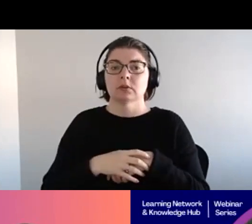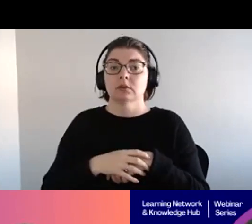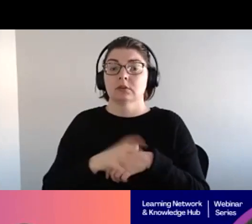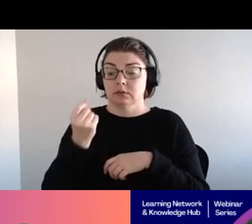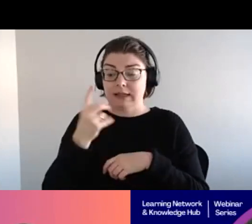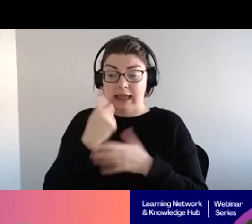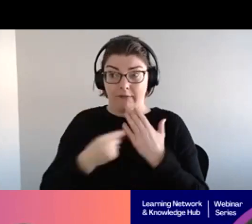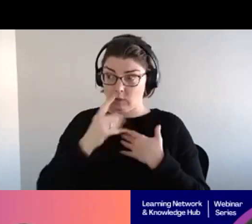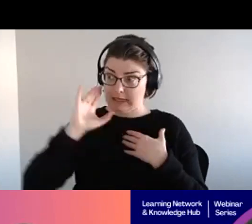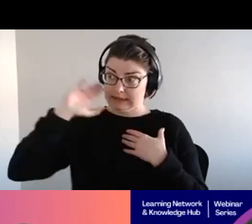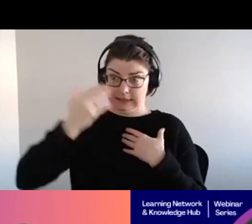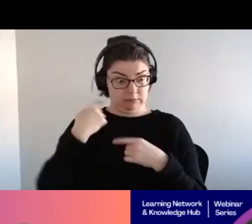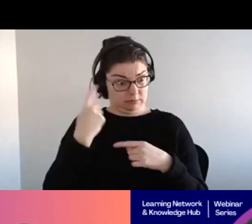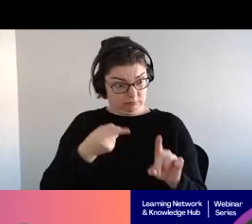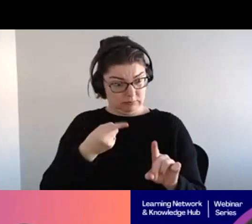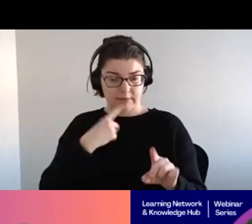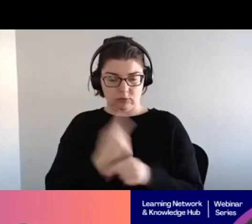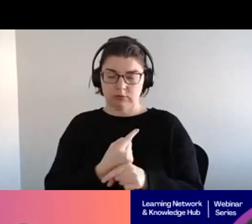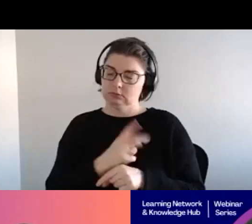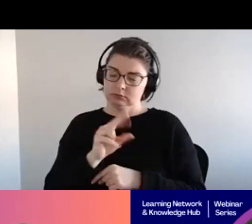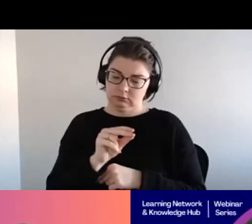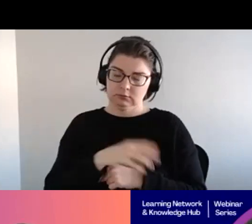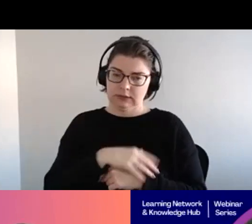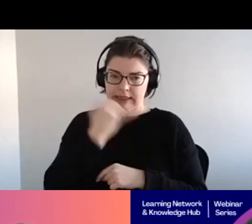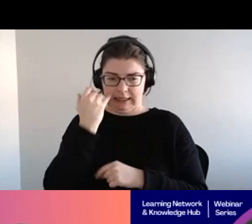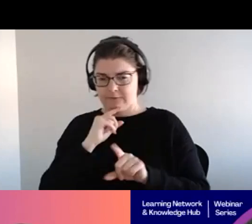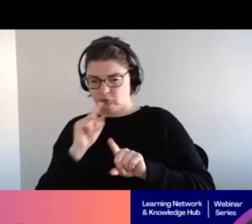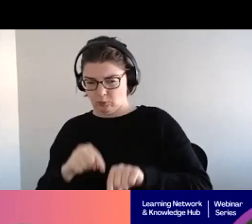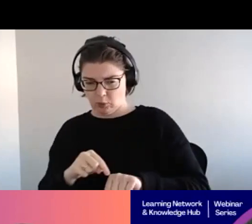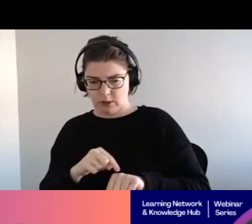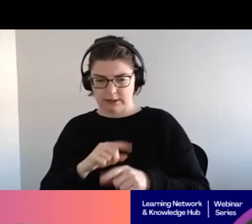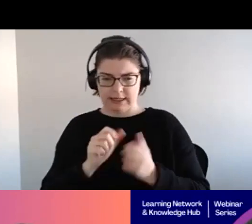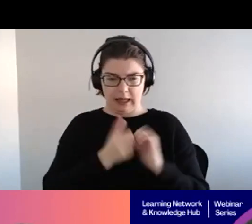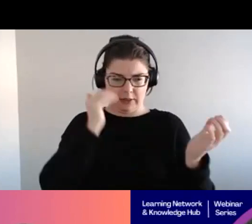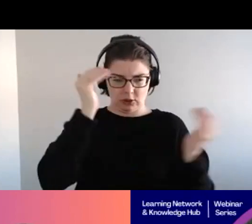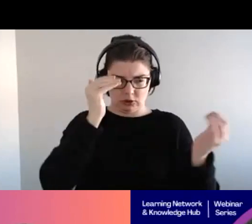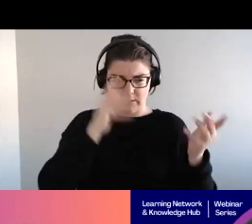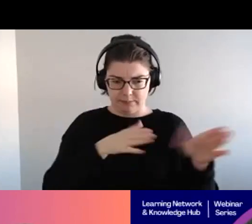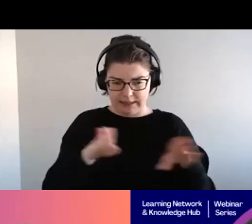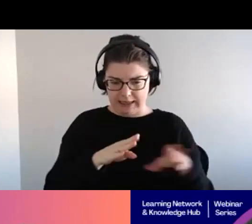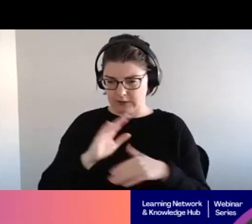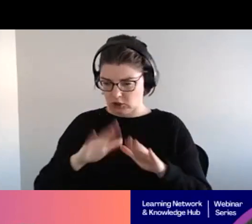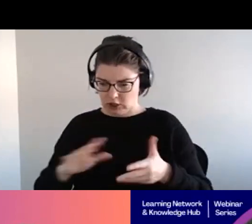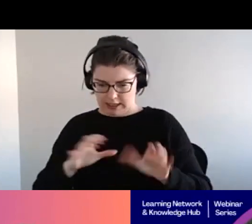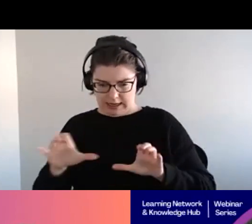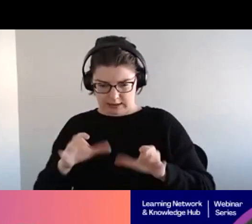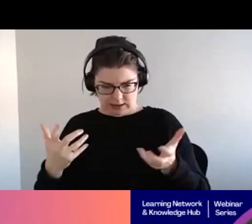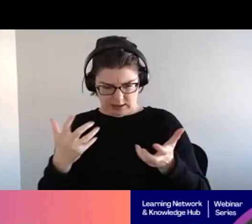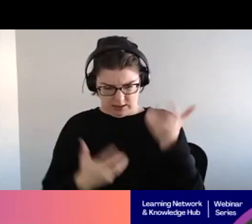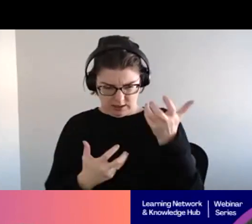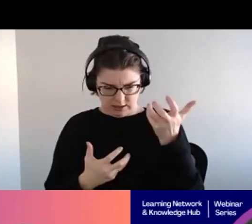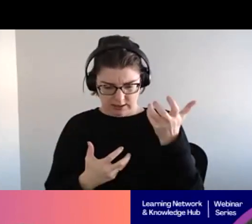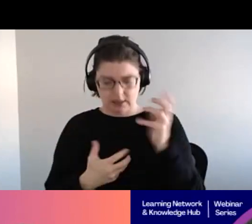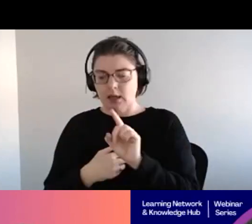maltraitance de tout le monde n'est pas ce qu'il semblait être et s'il y a donc beaucoup de différence entre comment